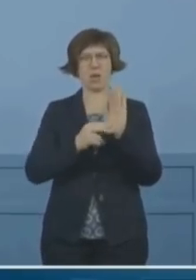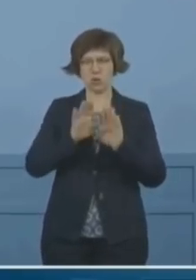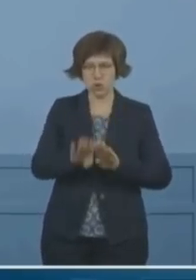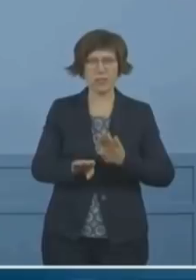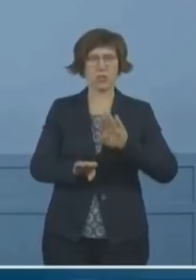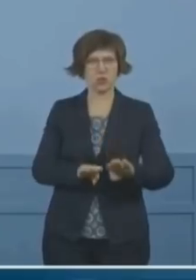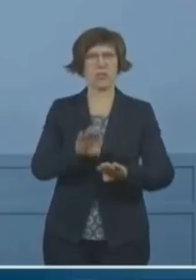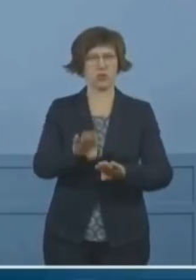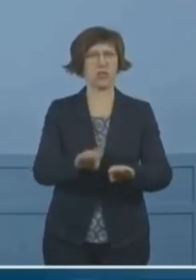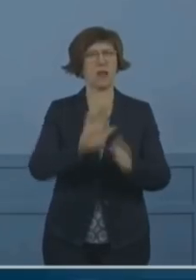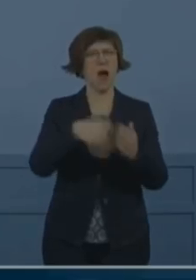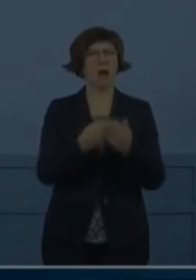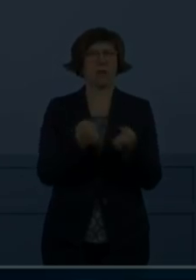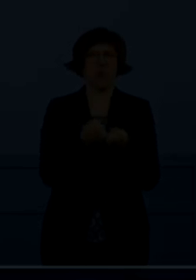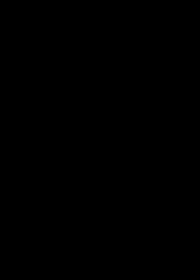das Angebot zu verbreitern.